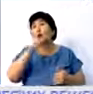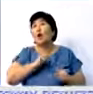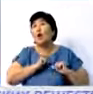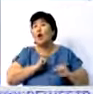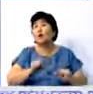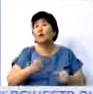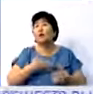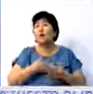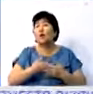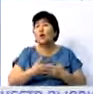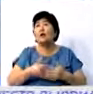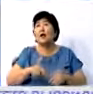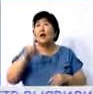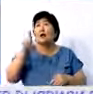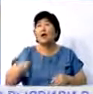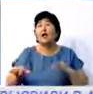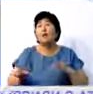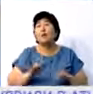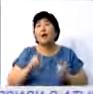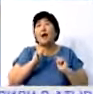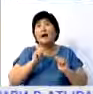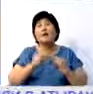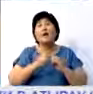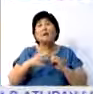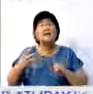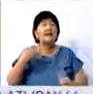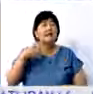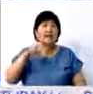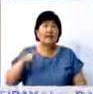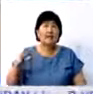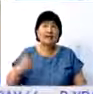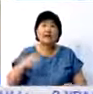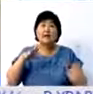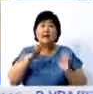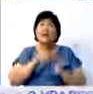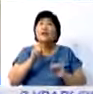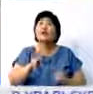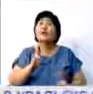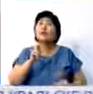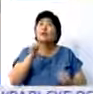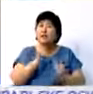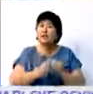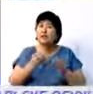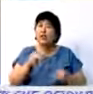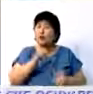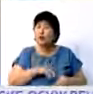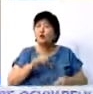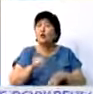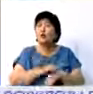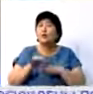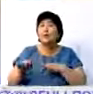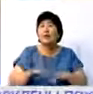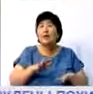и особую доблесть за активную гражданскую позицию отмечены 15 кызылординцев. В их числе и те, кто ежедневным трудом и добрыми